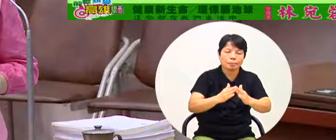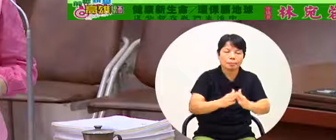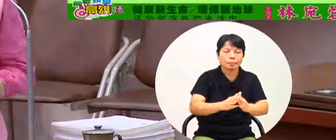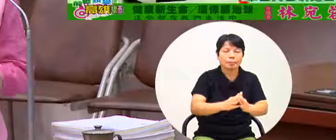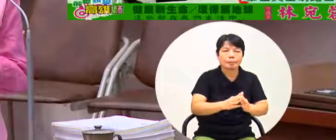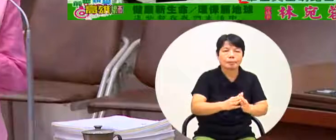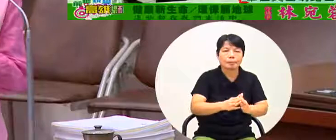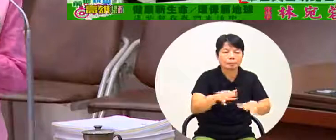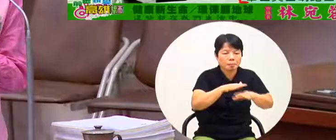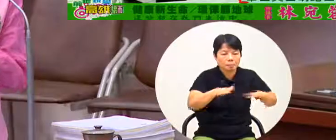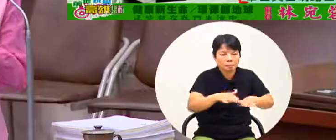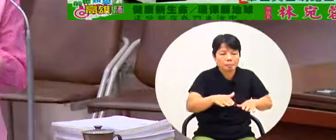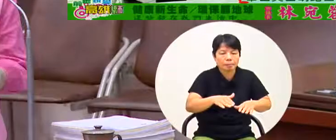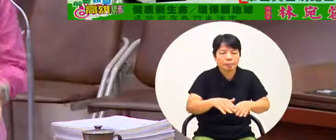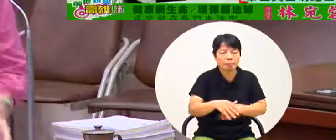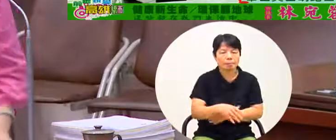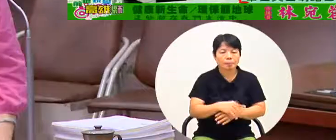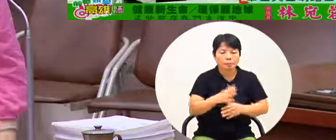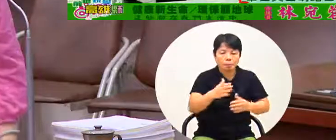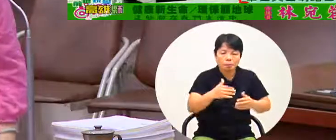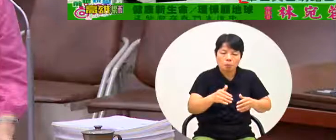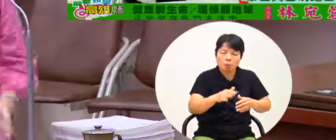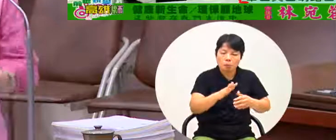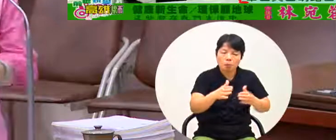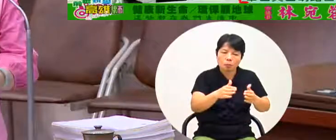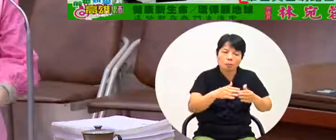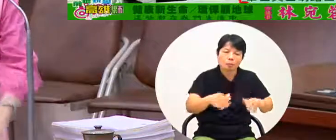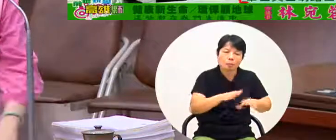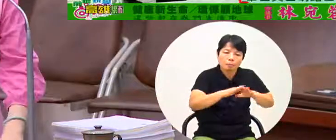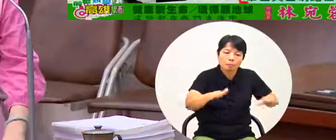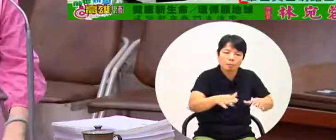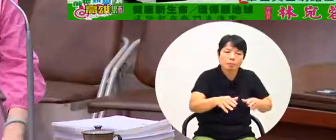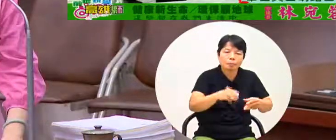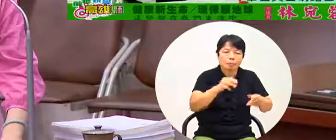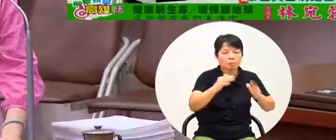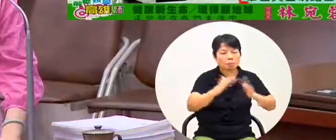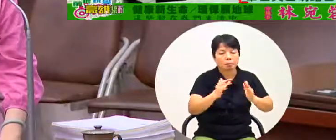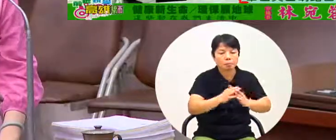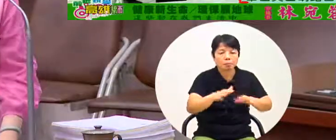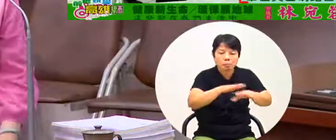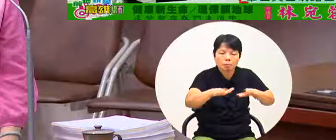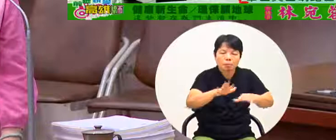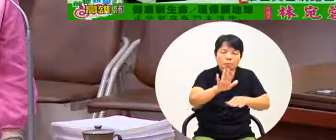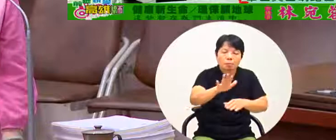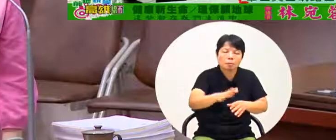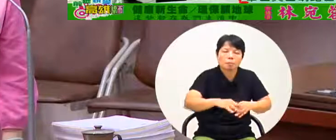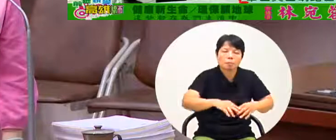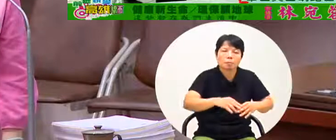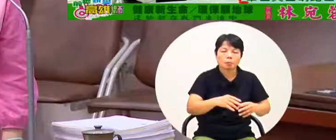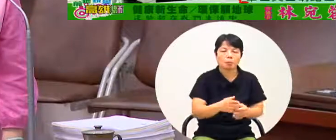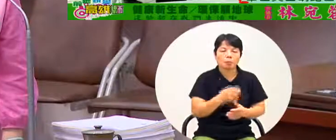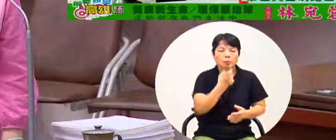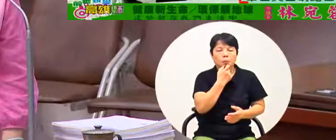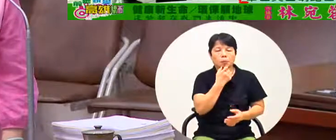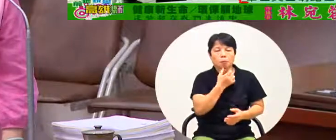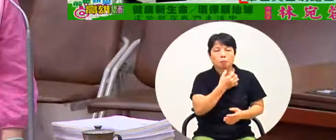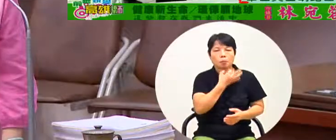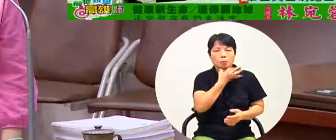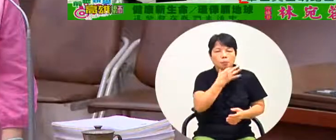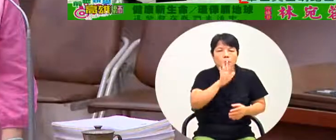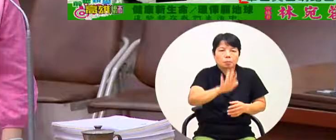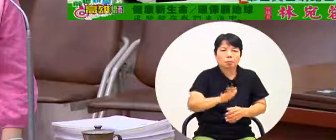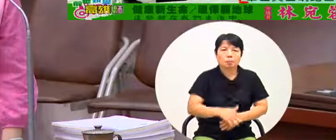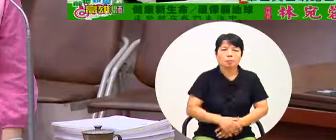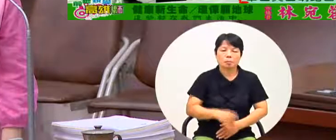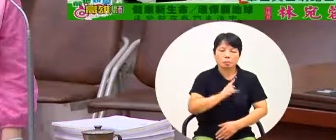哈。你们今年又删了，又家己自行调整，又调整到存1/3